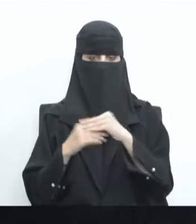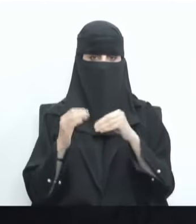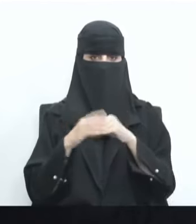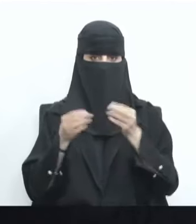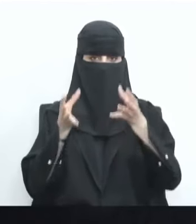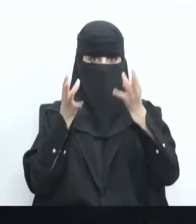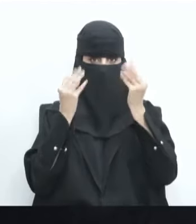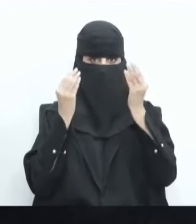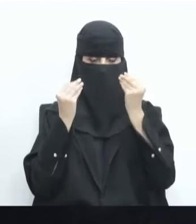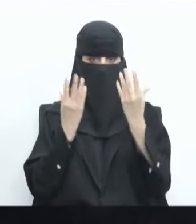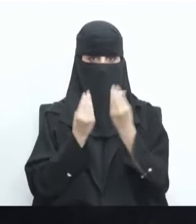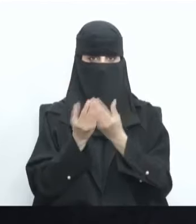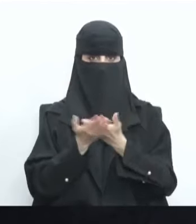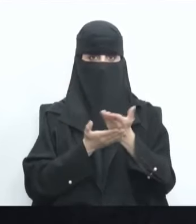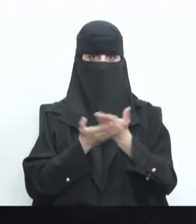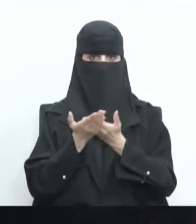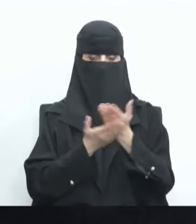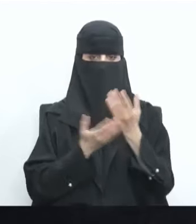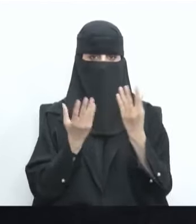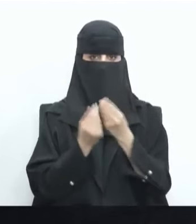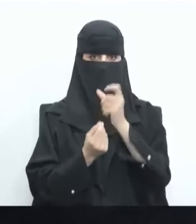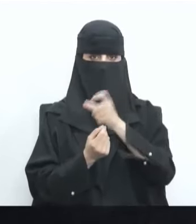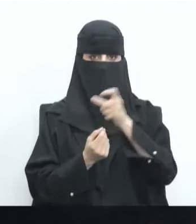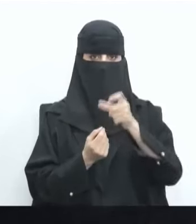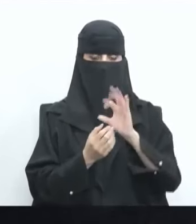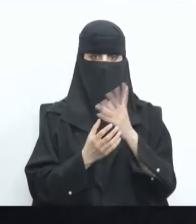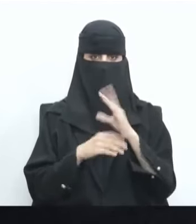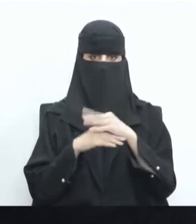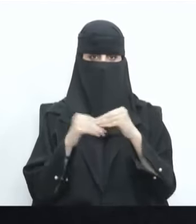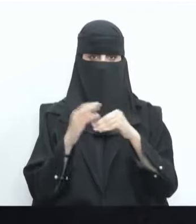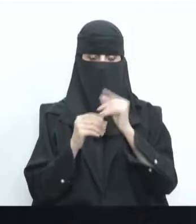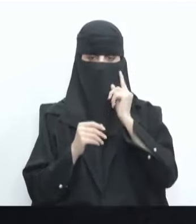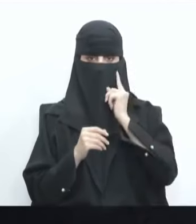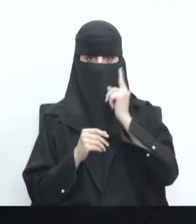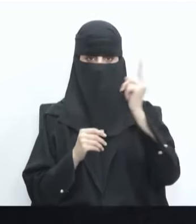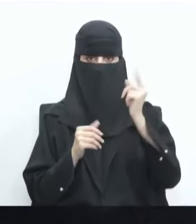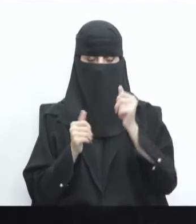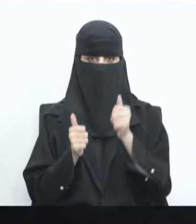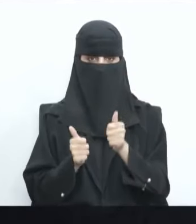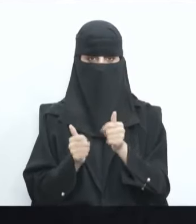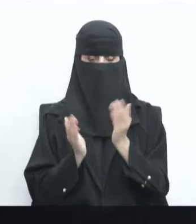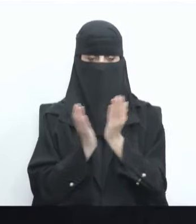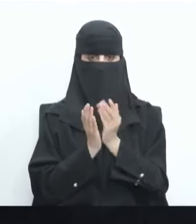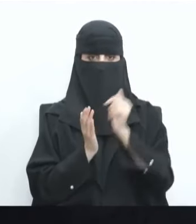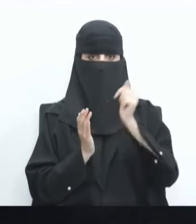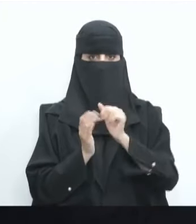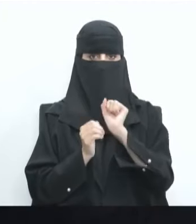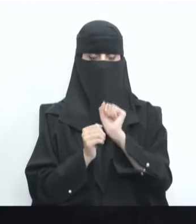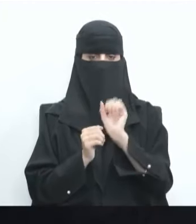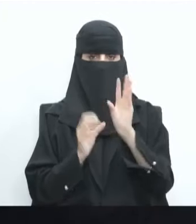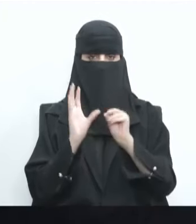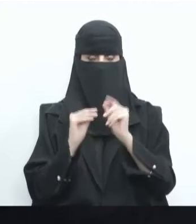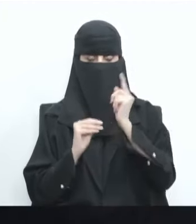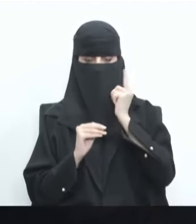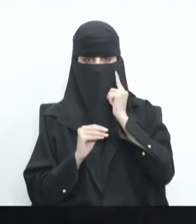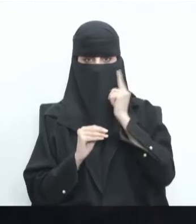والتواصل مع الاخرين وهي مهاره الاستماع درسنا لهذا اليوم هو نص الاستماع الذي